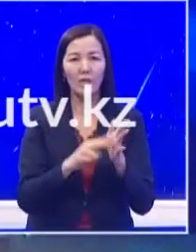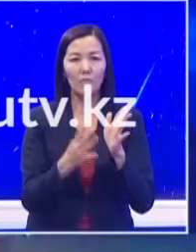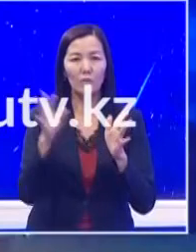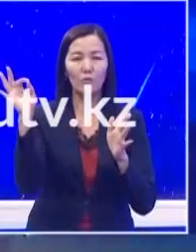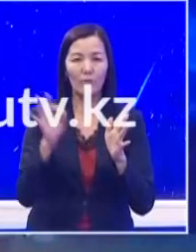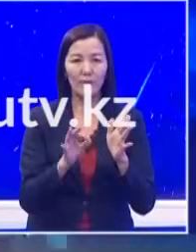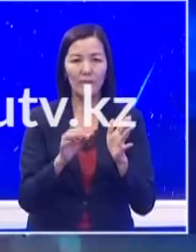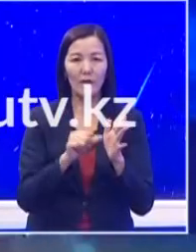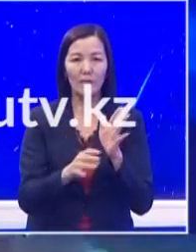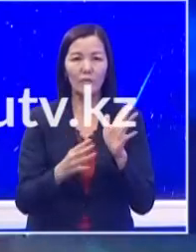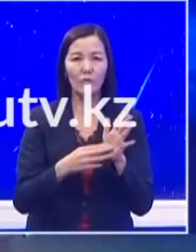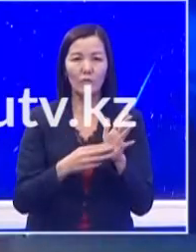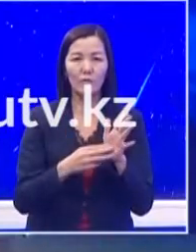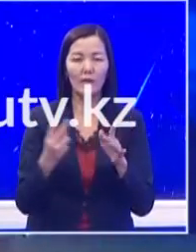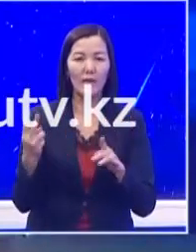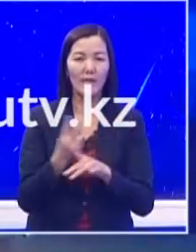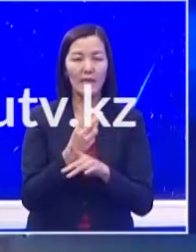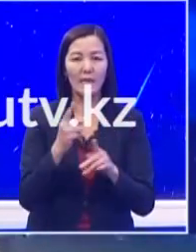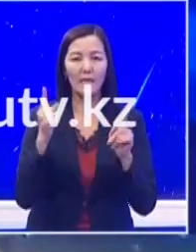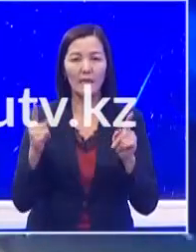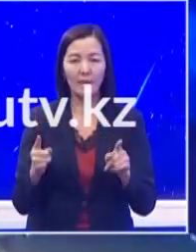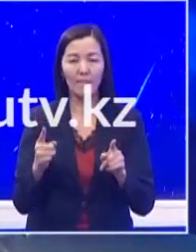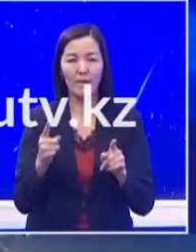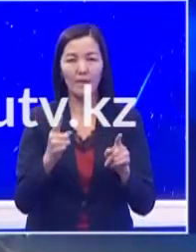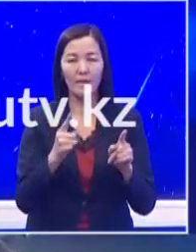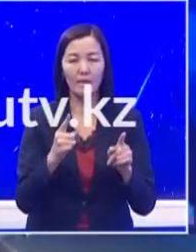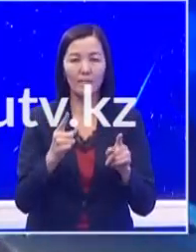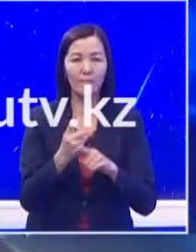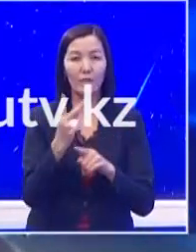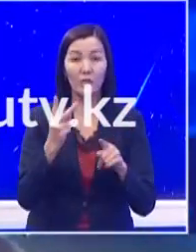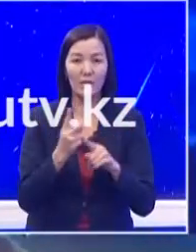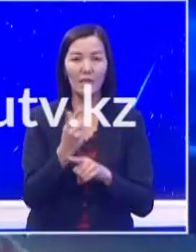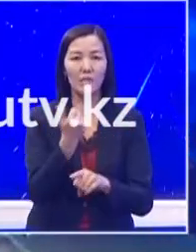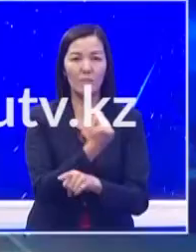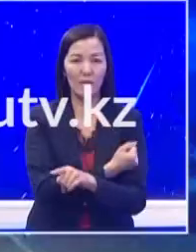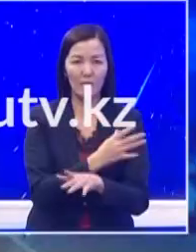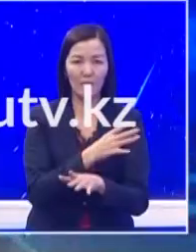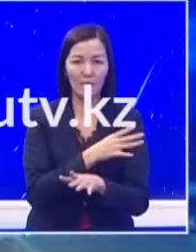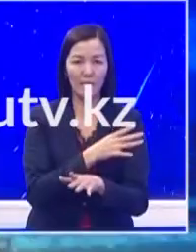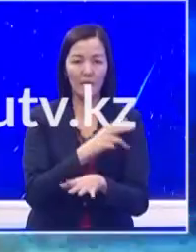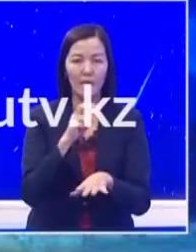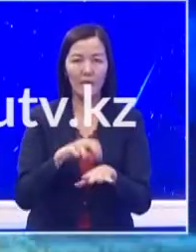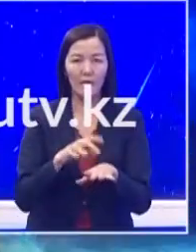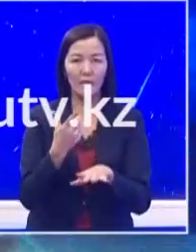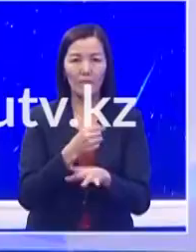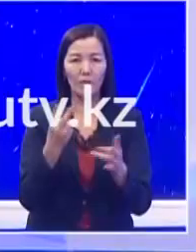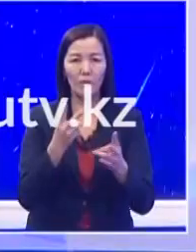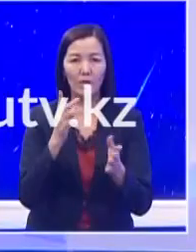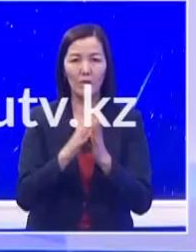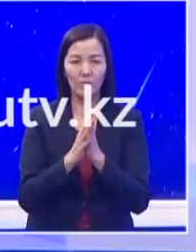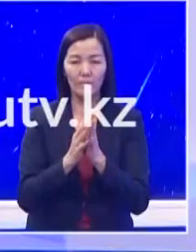74% алса, 69% қос компонентімен қамтылған. Сондықтан ақ халаттылар екпе алуға кеңес береді.